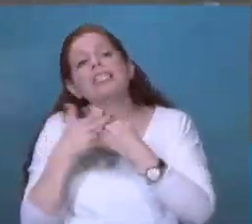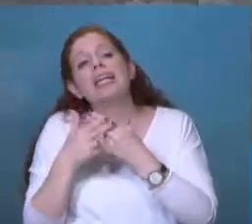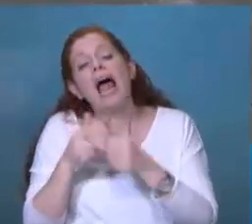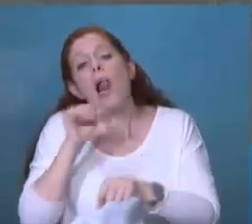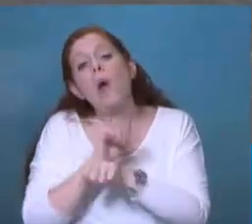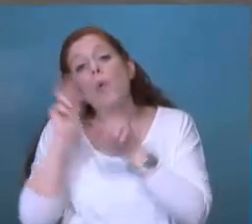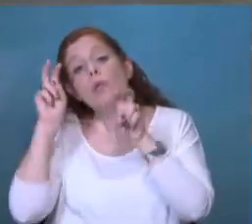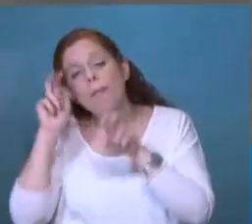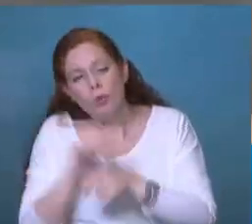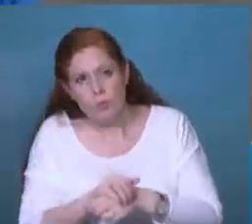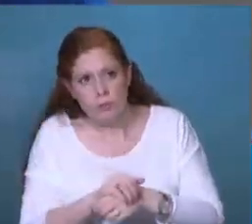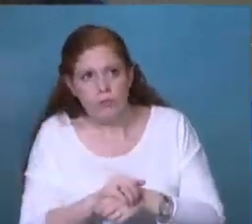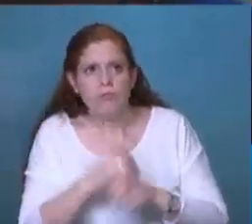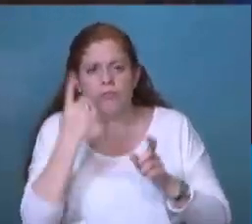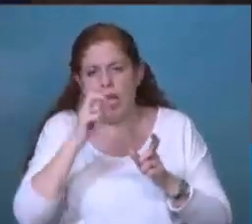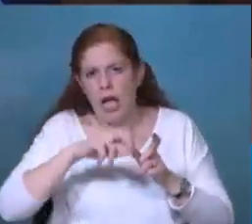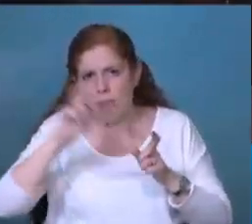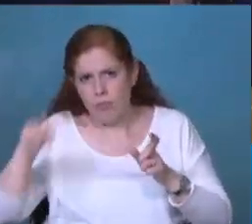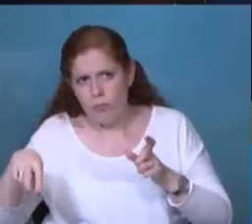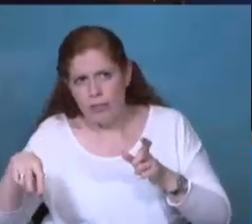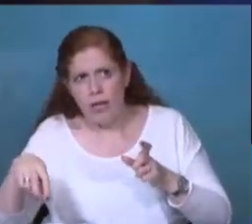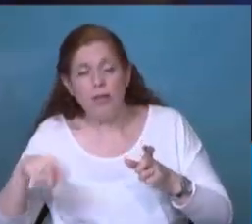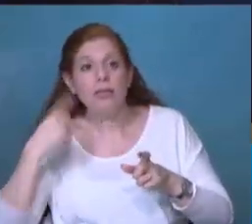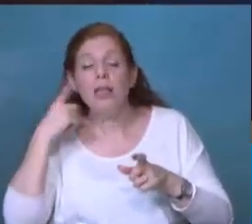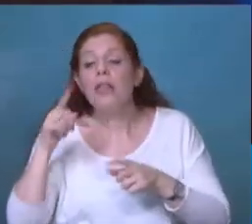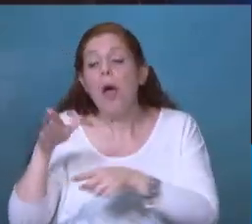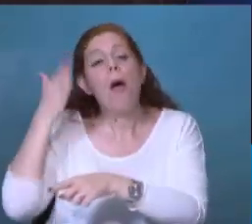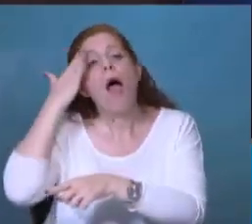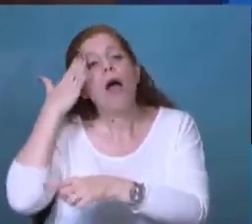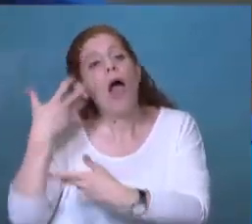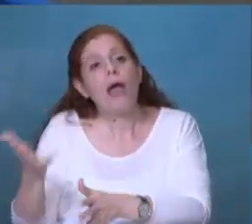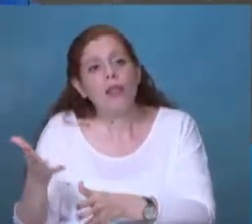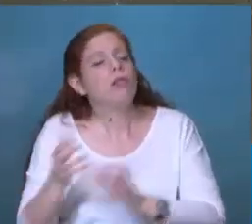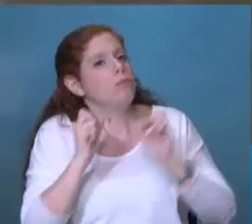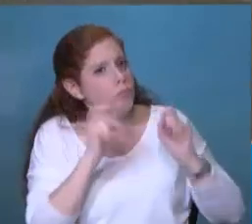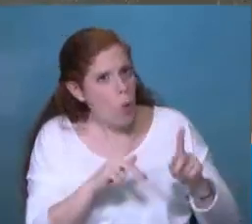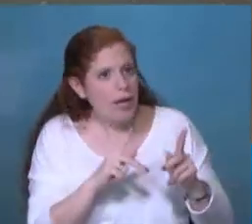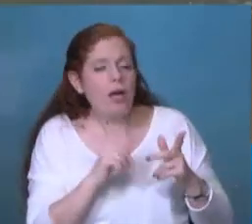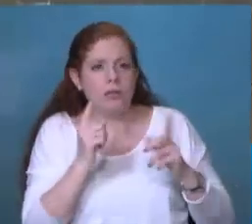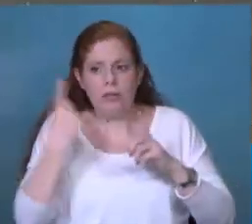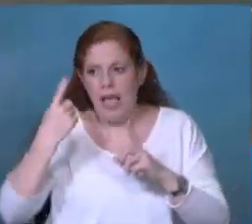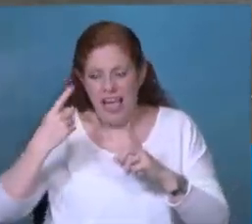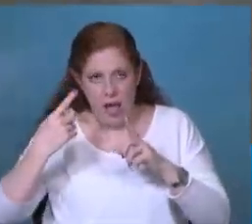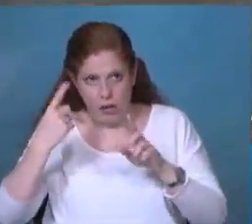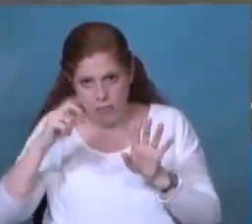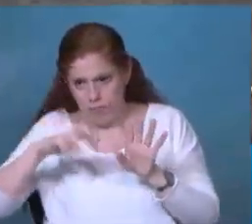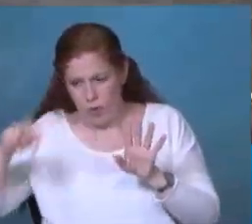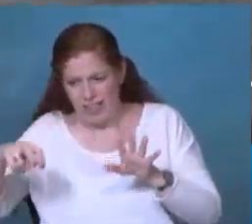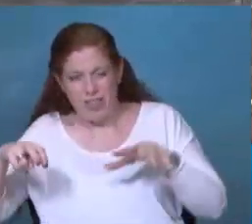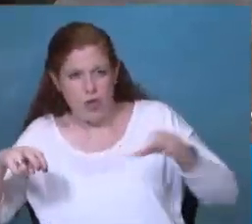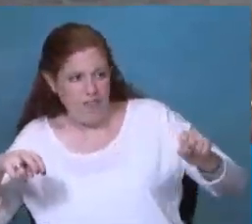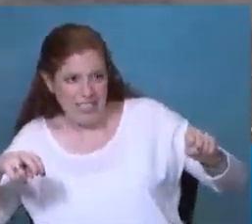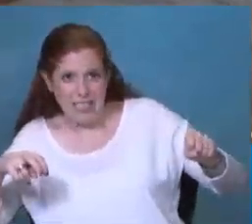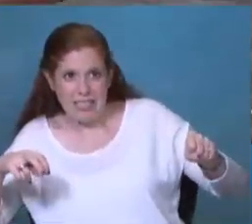בזמן, אחד יורד מהסירה. נניח שהוא מחוסר הכרה. יופי, אז מה שקורה, אחד יורד, תופס את הסירה,